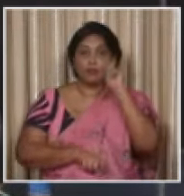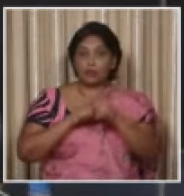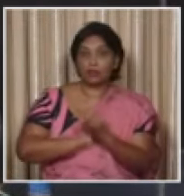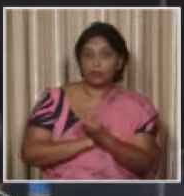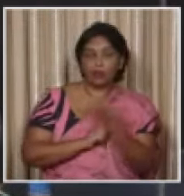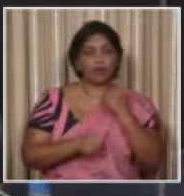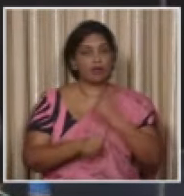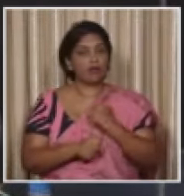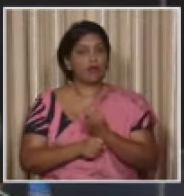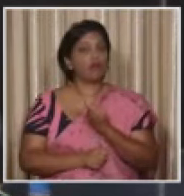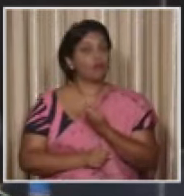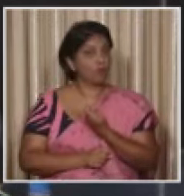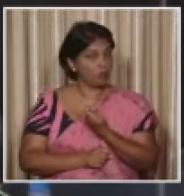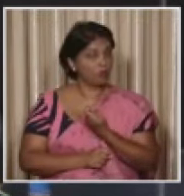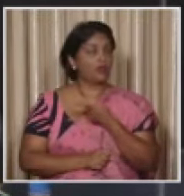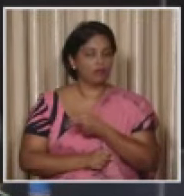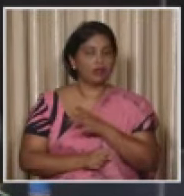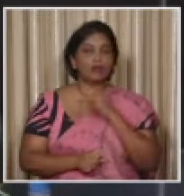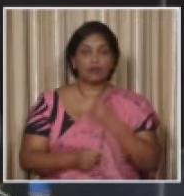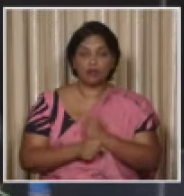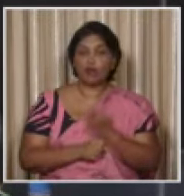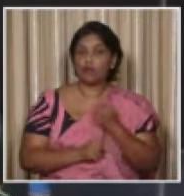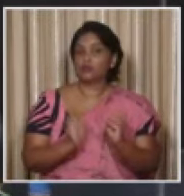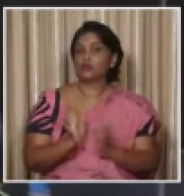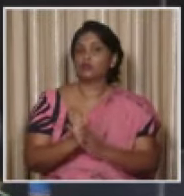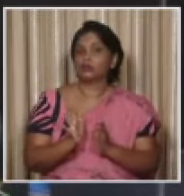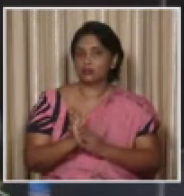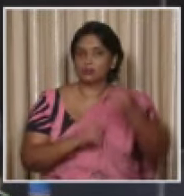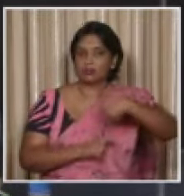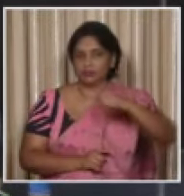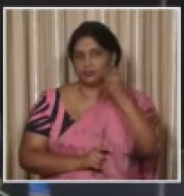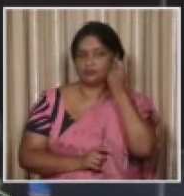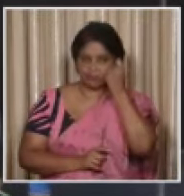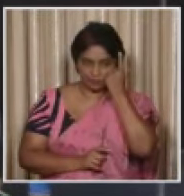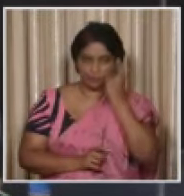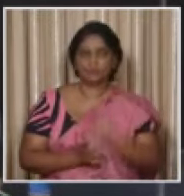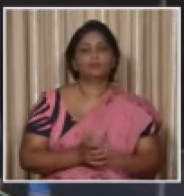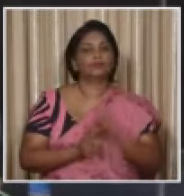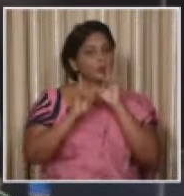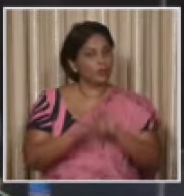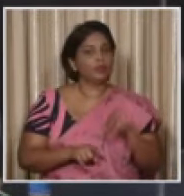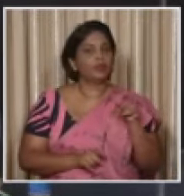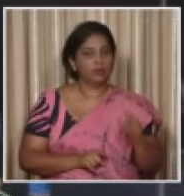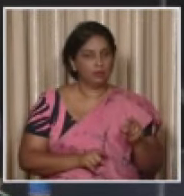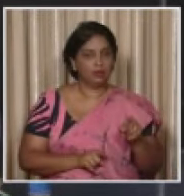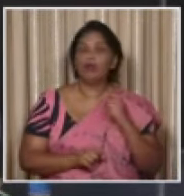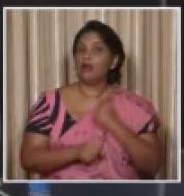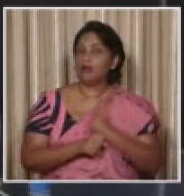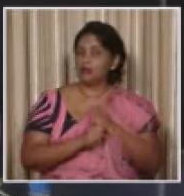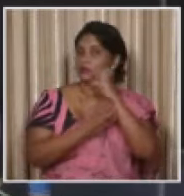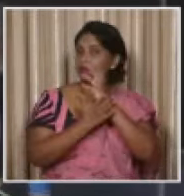හෝ රාජ්‍ය මූල්‍ය බව රජයේ මුදල් කාර්ක සභාවේ අදහස වේ. එබැවින් ආණ්ඩු